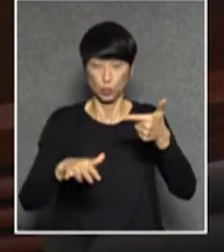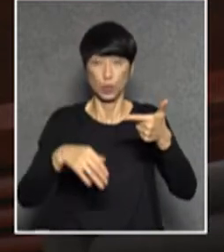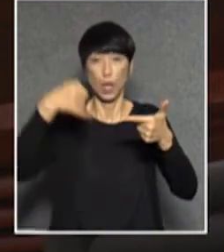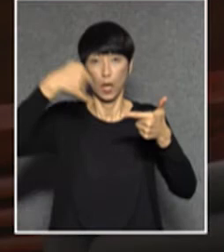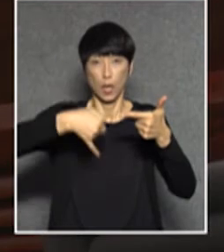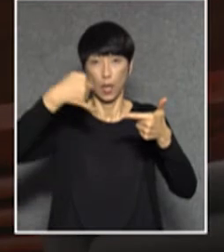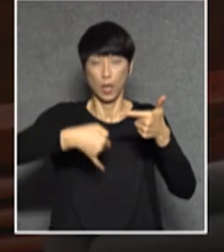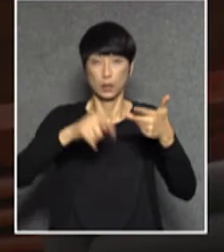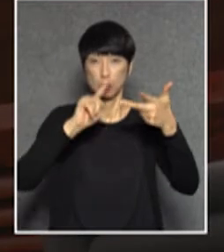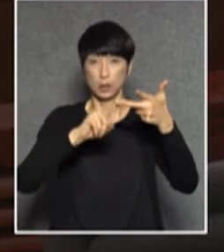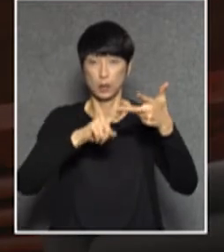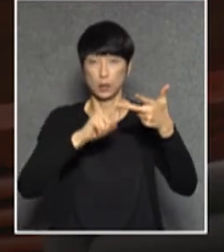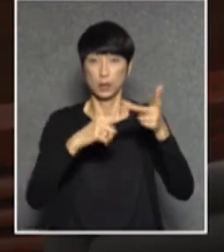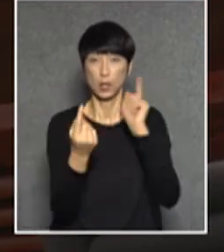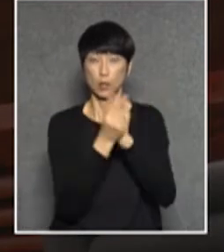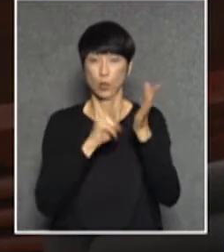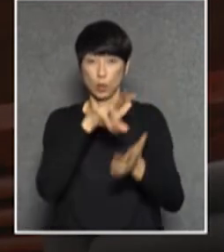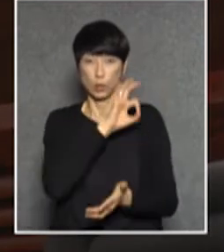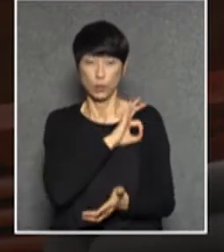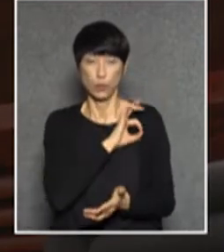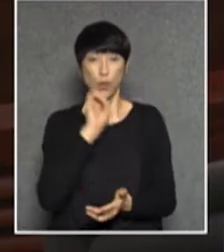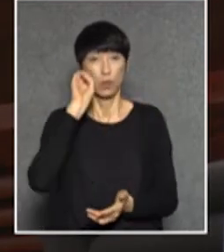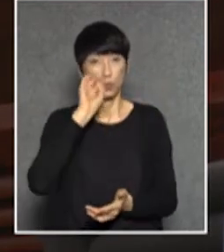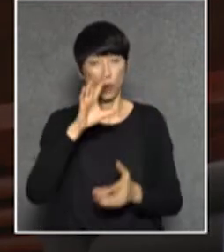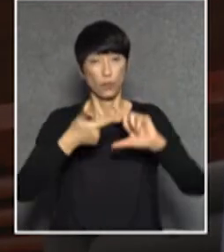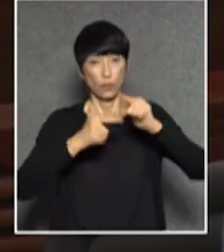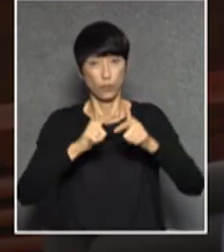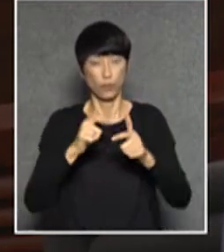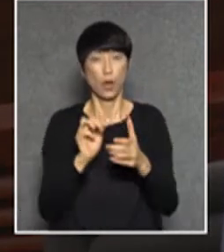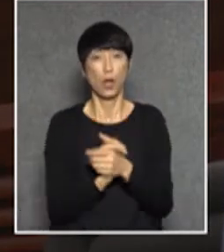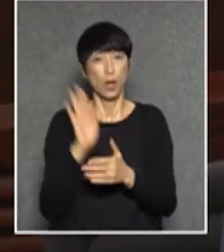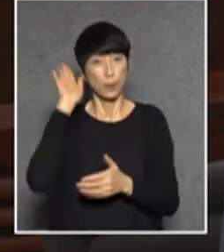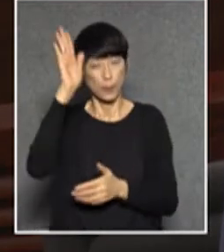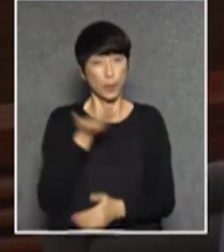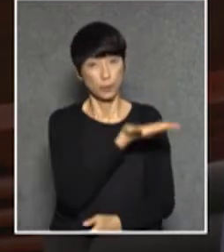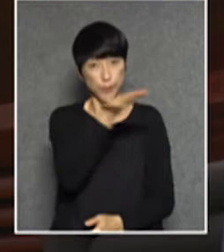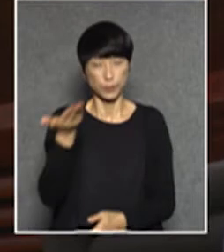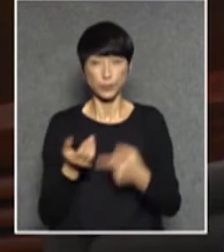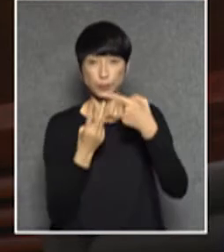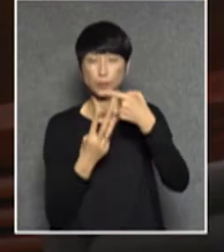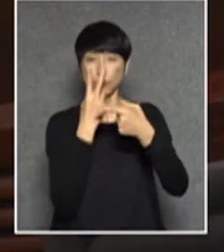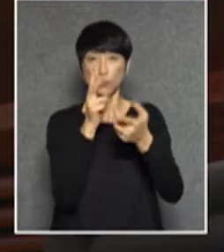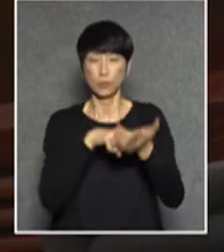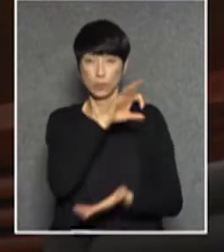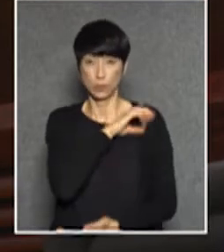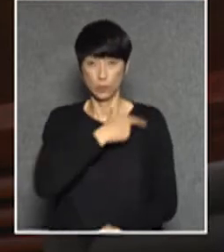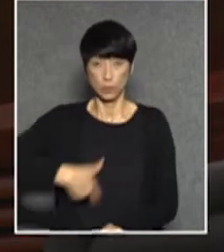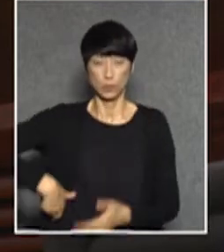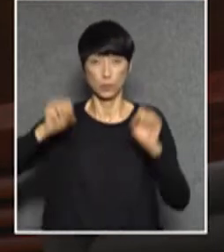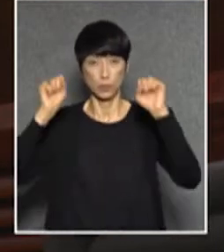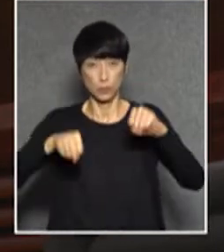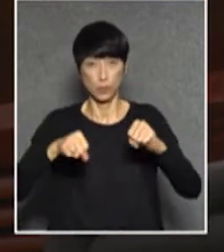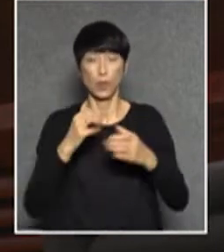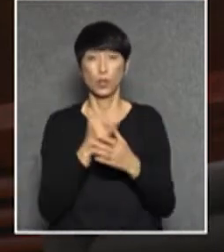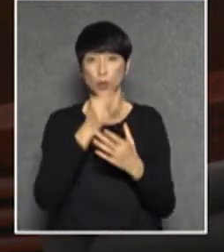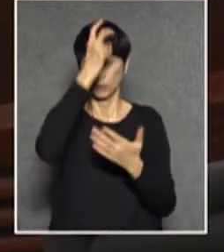特區政府向立法會提出方案，爭取立法會全體議員三分之二多數通過。因此憲制